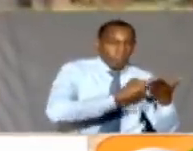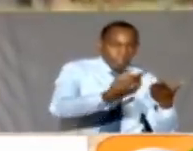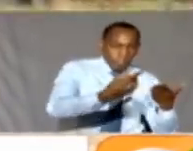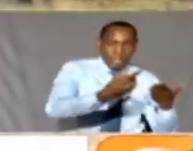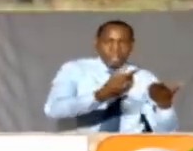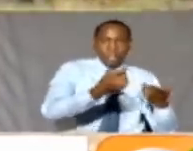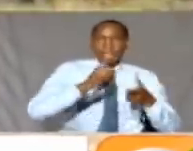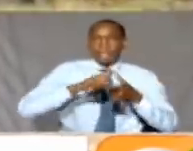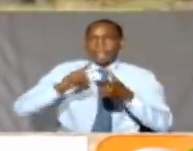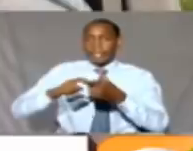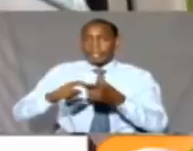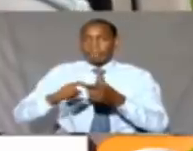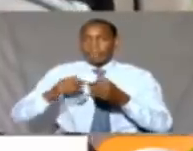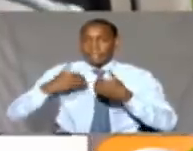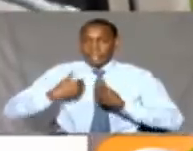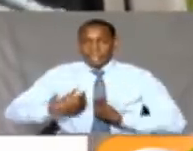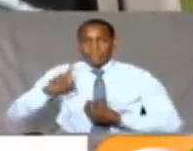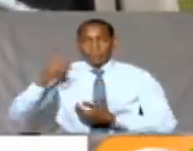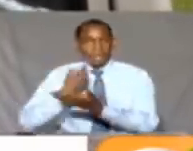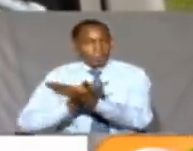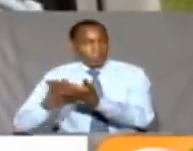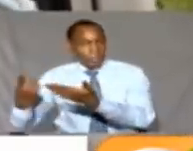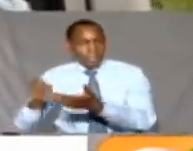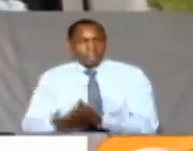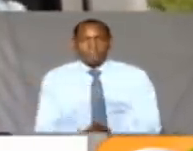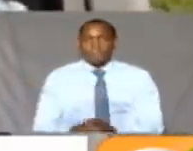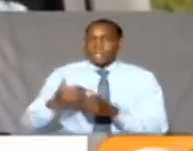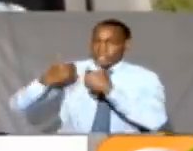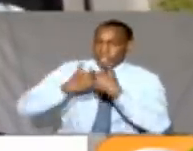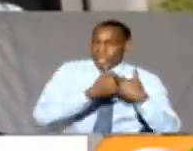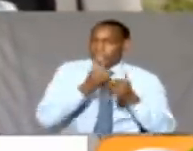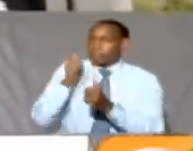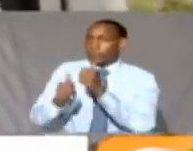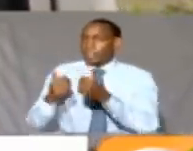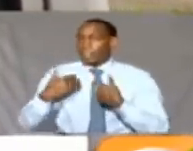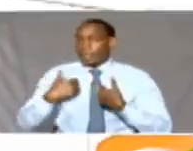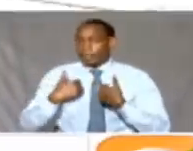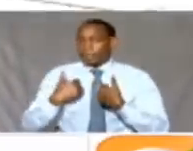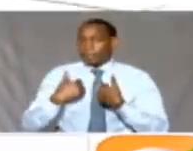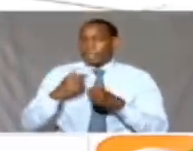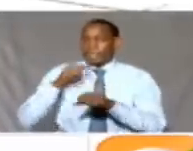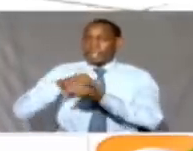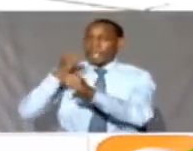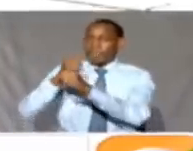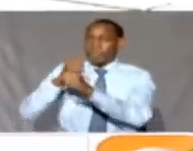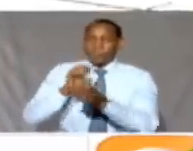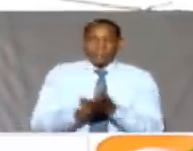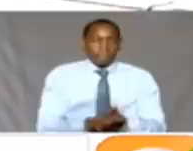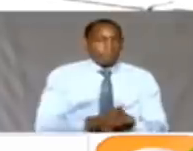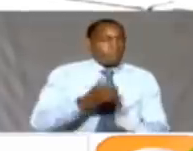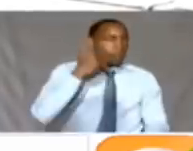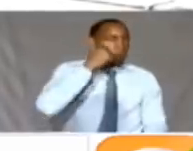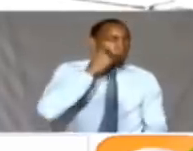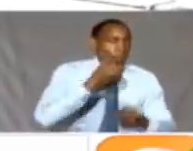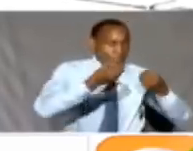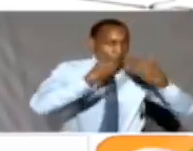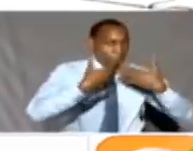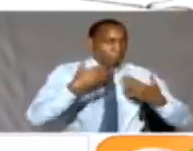wiki, alafu naenda off wiki moja. Changamoto gani ambayo inakutatiza zaidi katika kazi hii? Nimetoka nimepigiwa simu, kuna